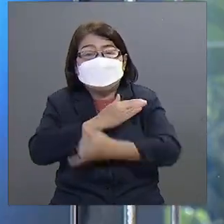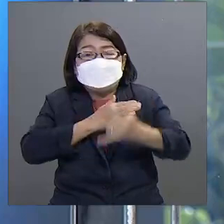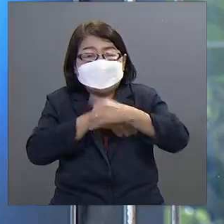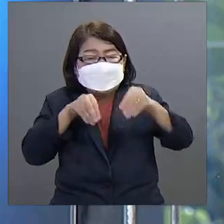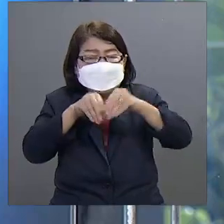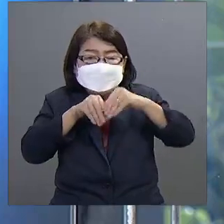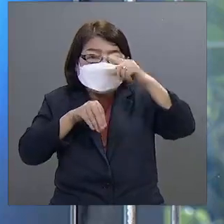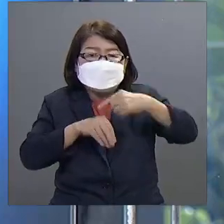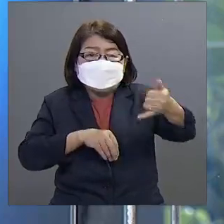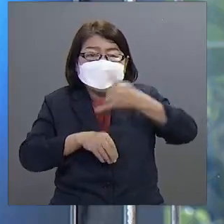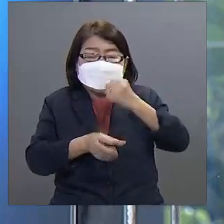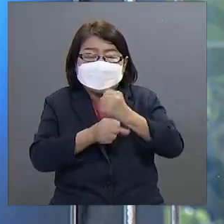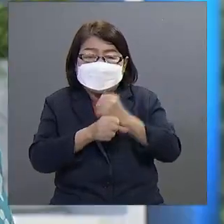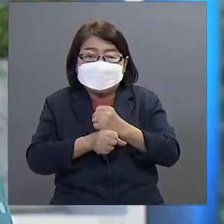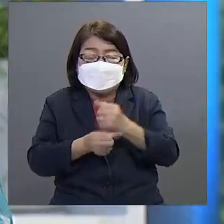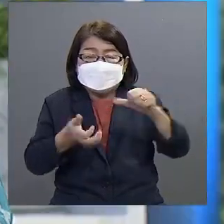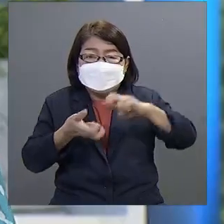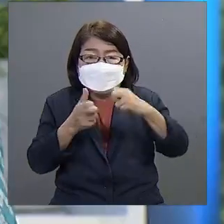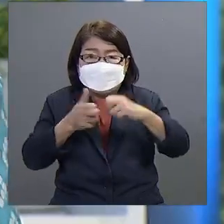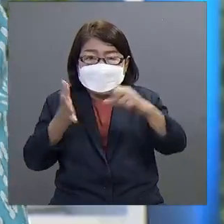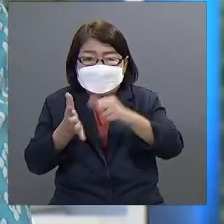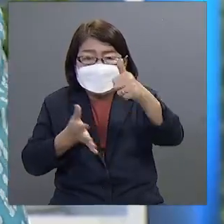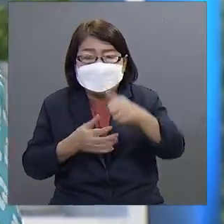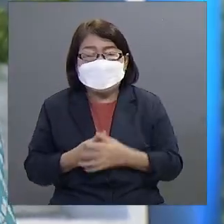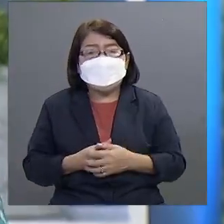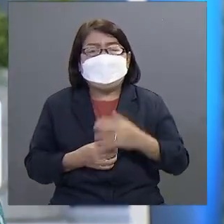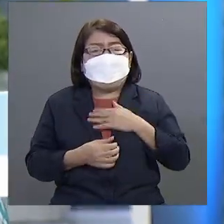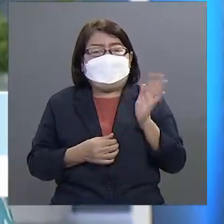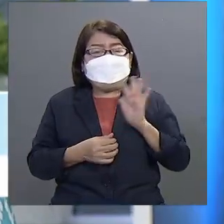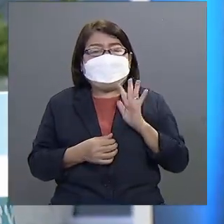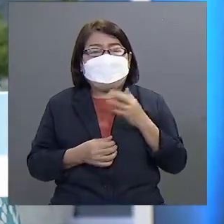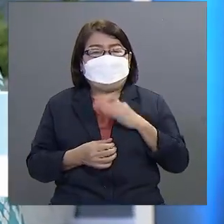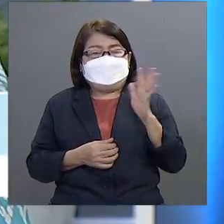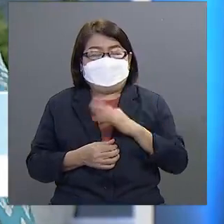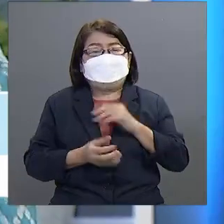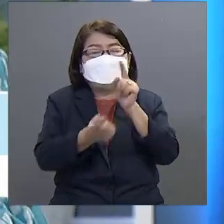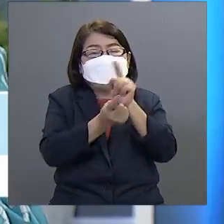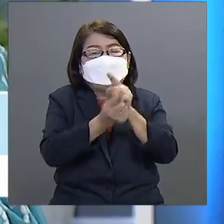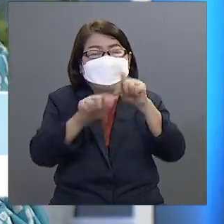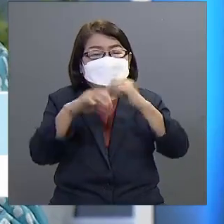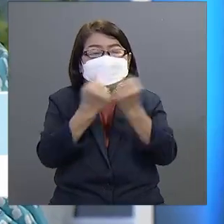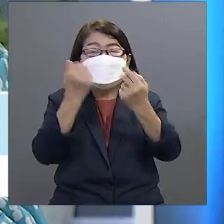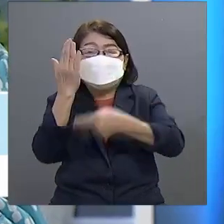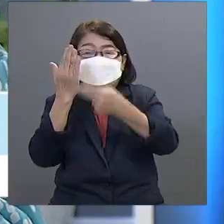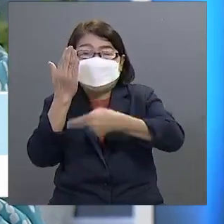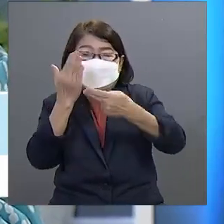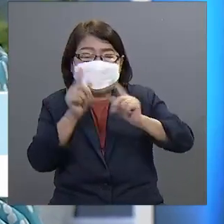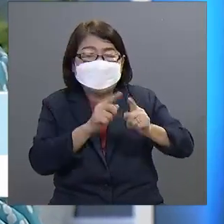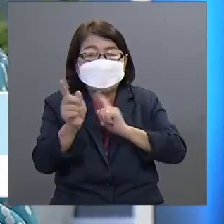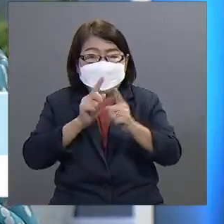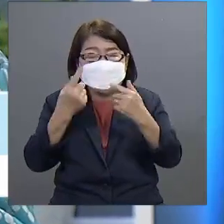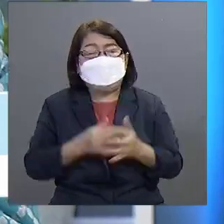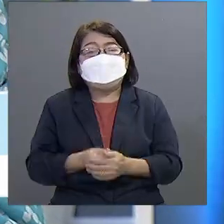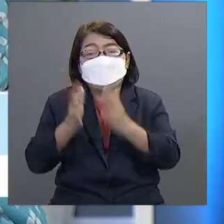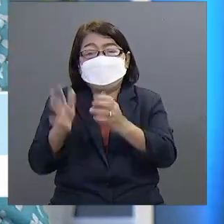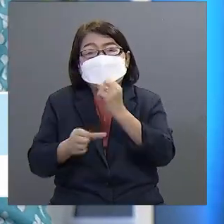ก้ไขปัญหาตรงนี้หรือเปล่าคะ อ๋อคือไม่ฮะอย่างนี้ที่ผมคุยกับสมาคมโรงแรมต่างๆเนี่ยแรงงานบางประเภทประเภทแบบ